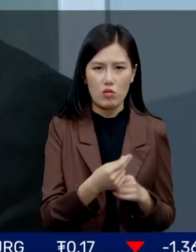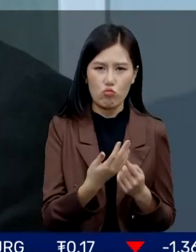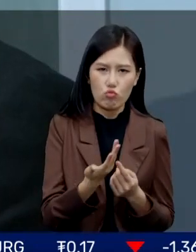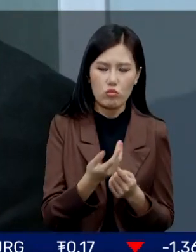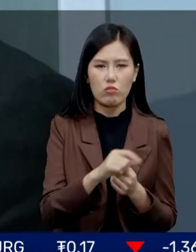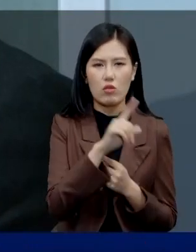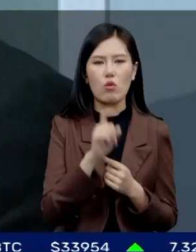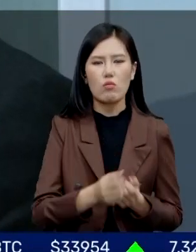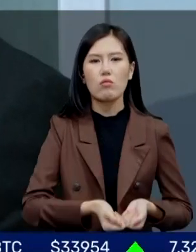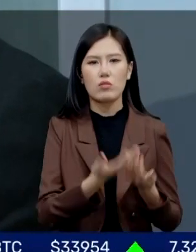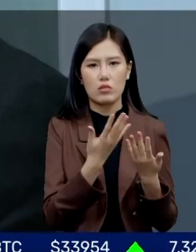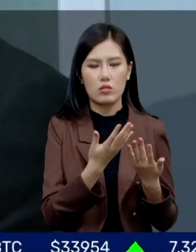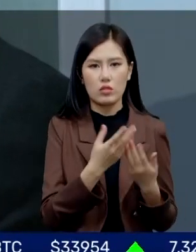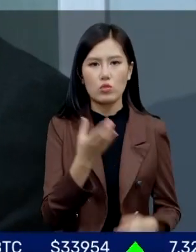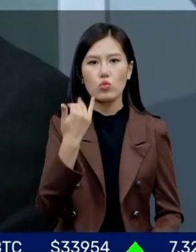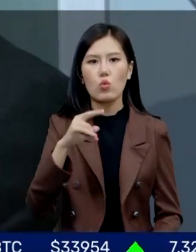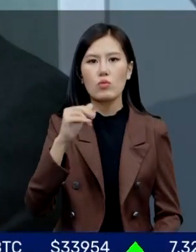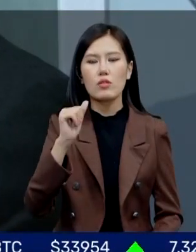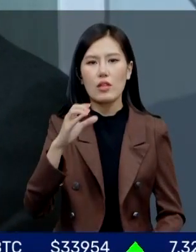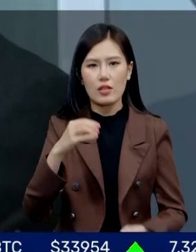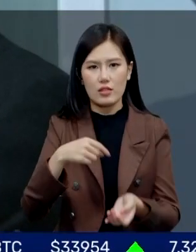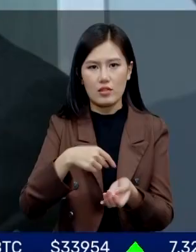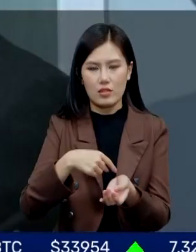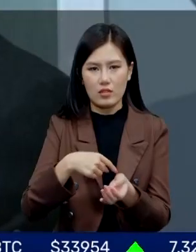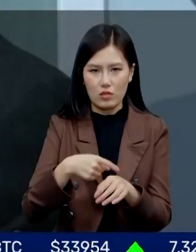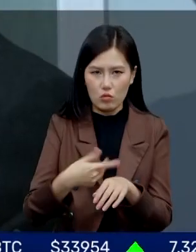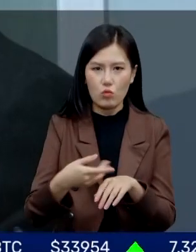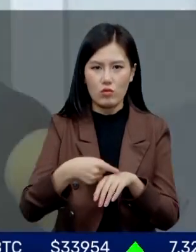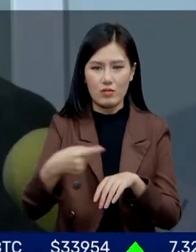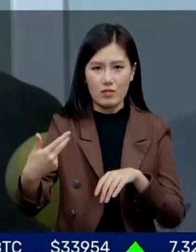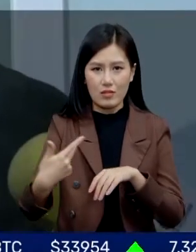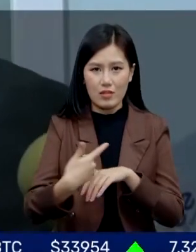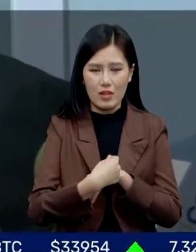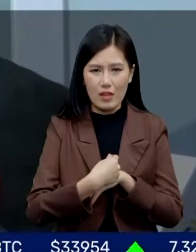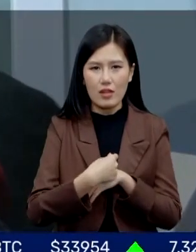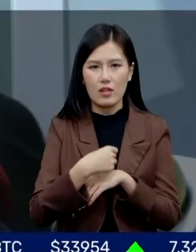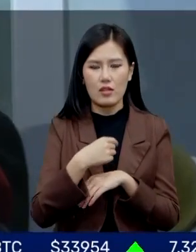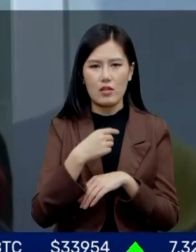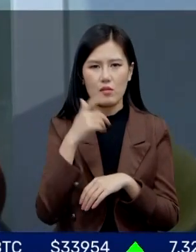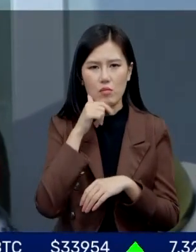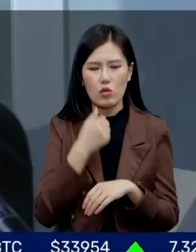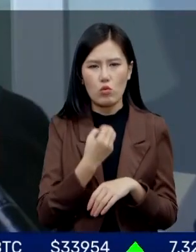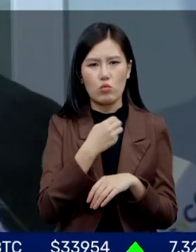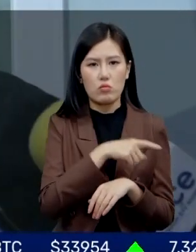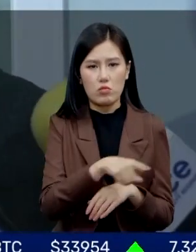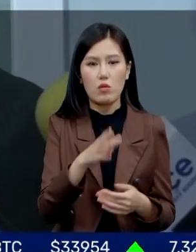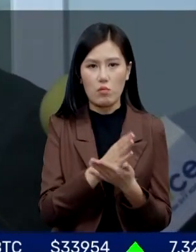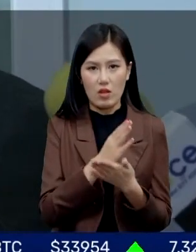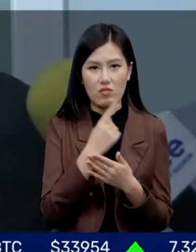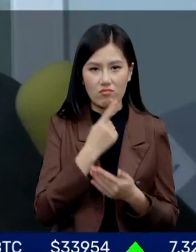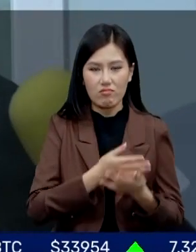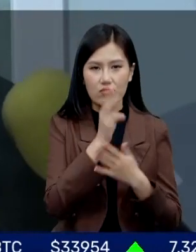одоо ялангуяа тэр нь суцаар тариа хийсэн хүүхдүүд дөрөв хүндрэл өгсөн юм асуудал ярьж байна. Хэрвээ зөрчил гэж